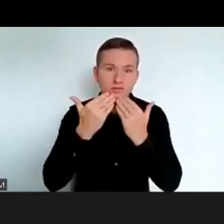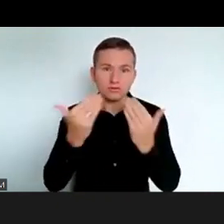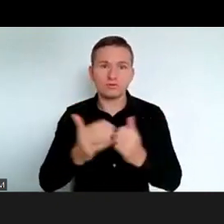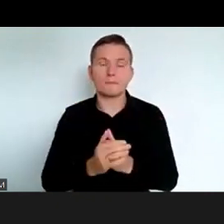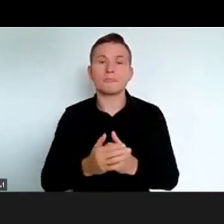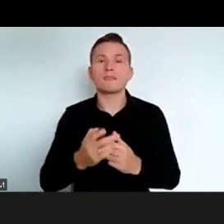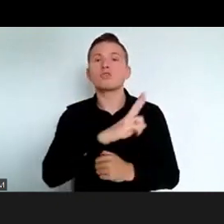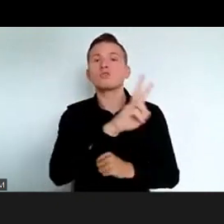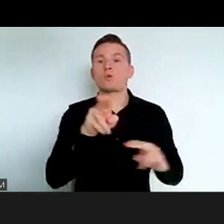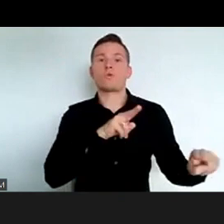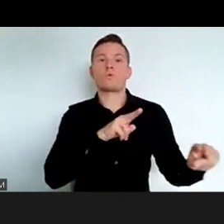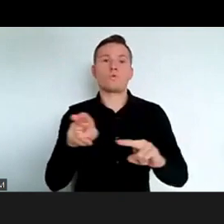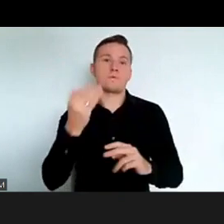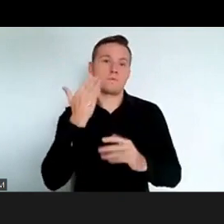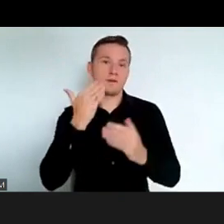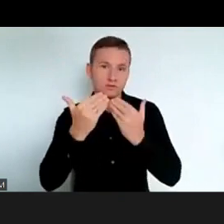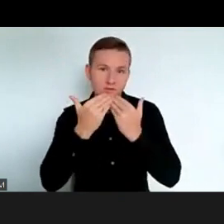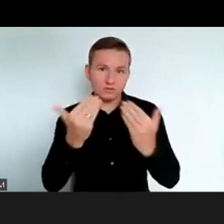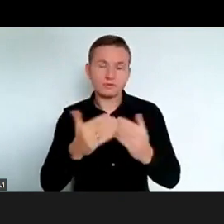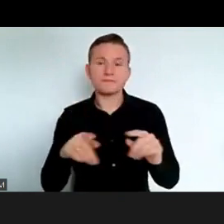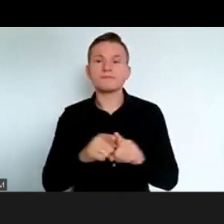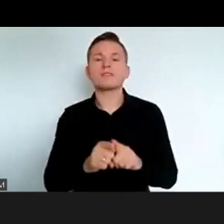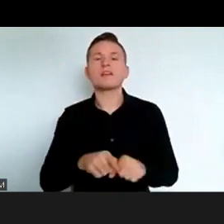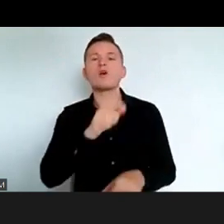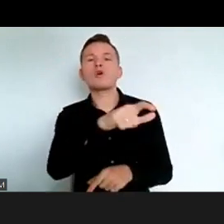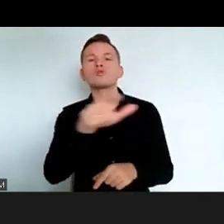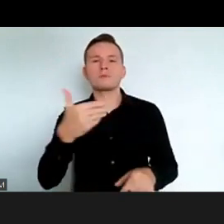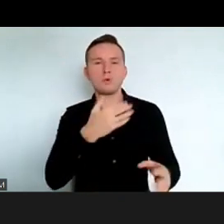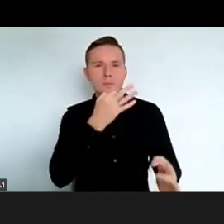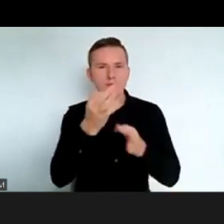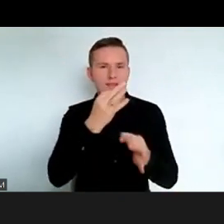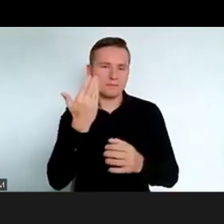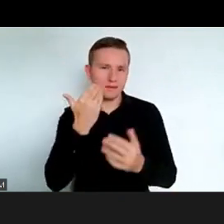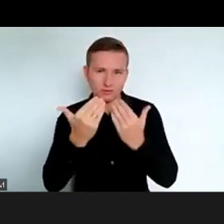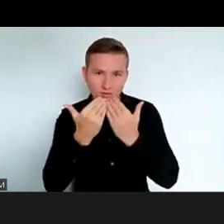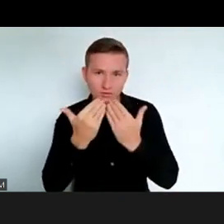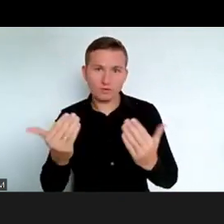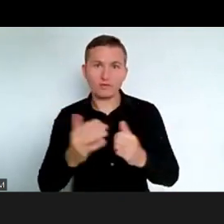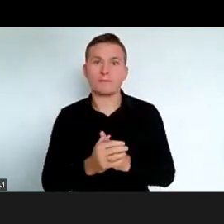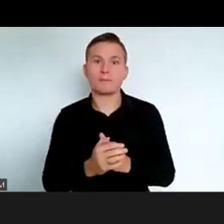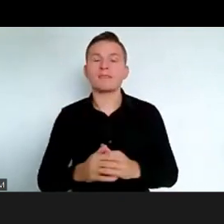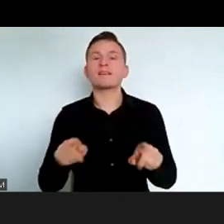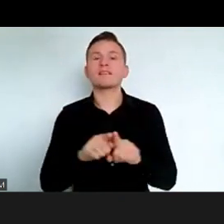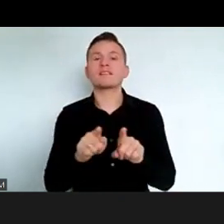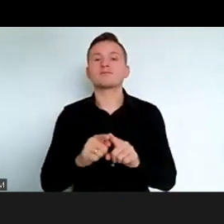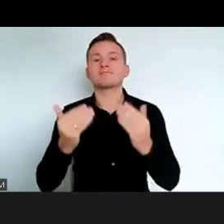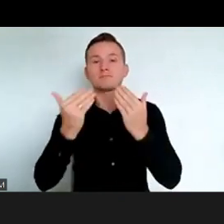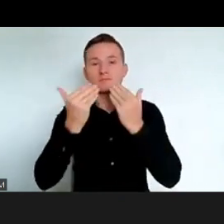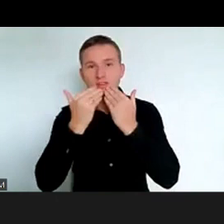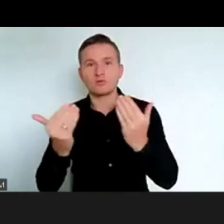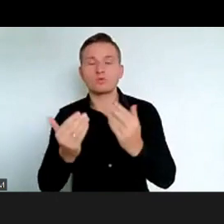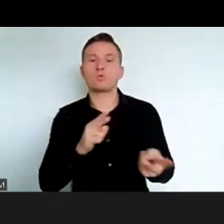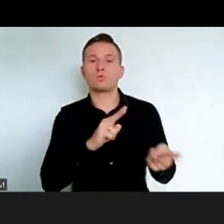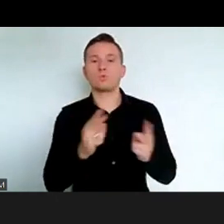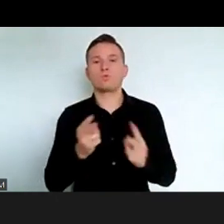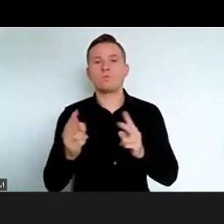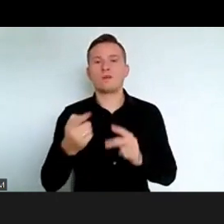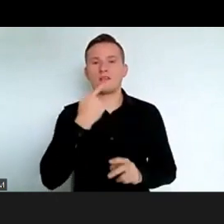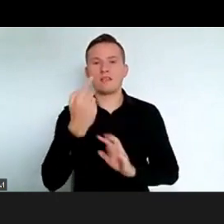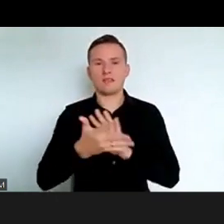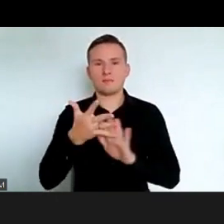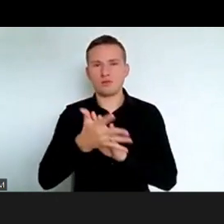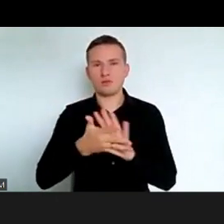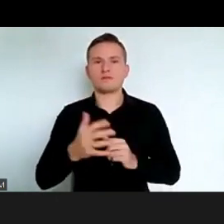uczestnikom, osobom, które zadawały pytania. Dziękuję również tłumaczom języka